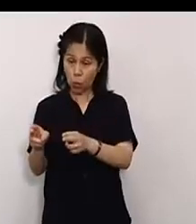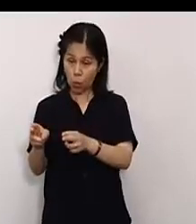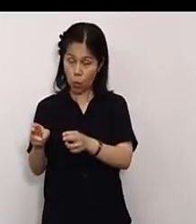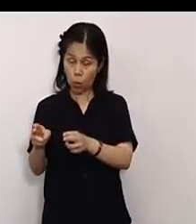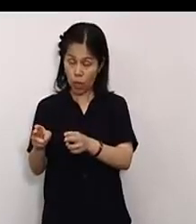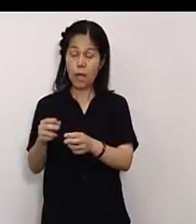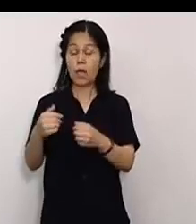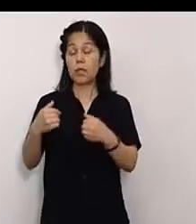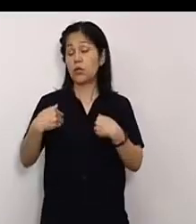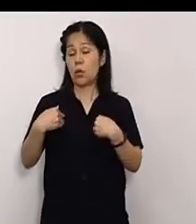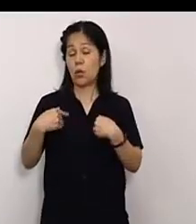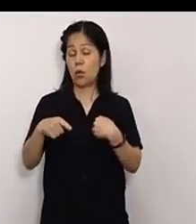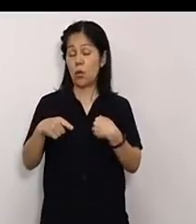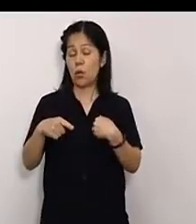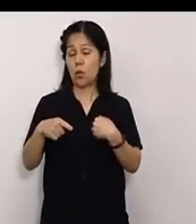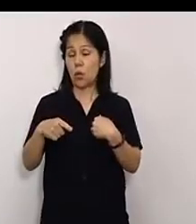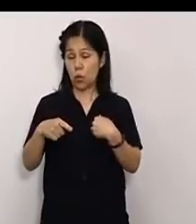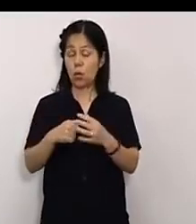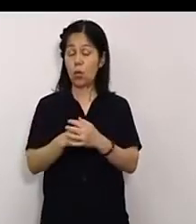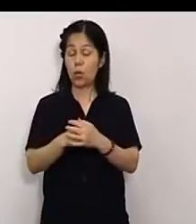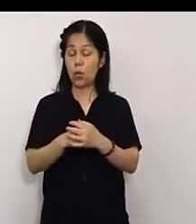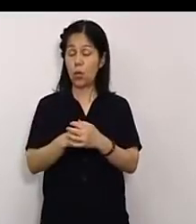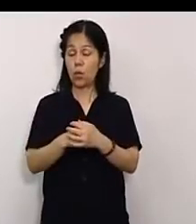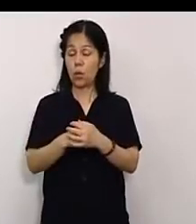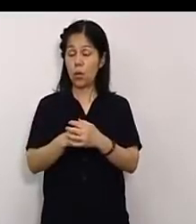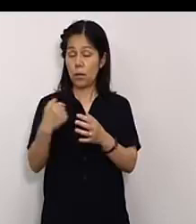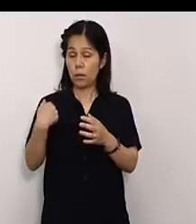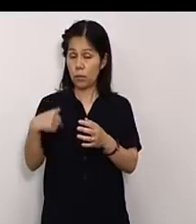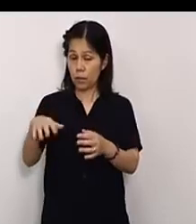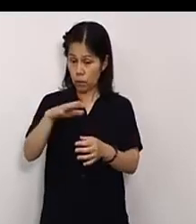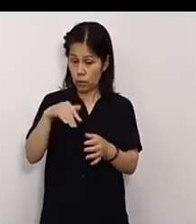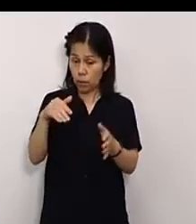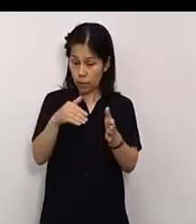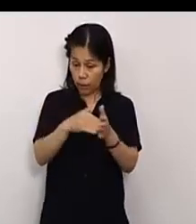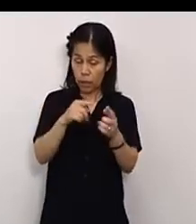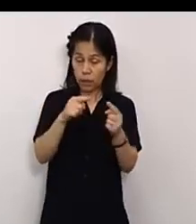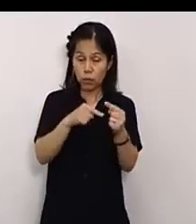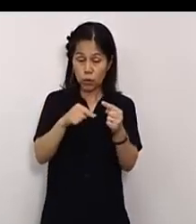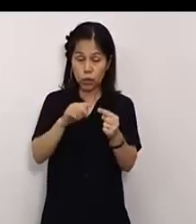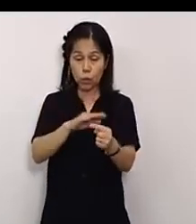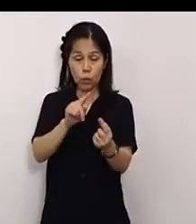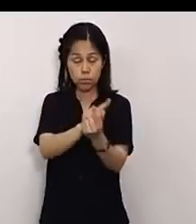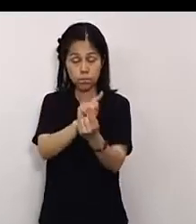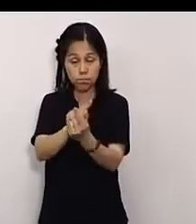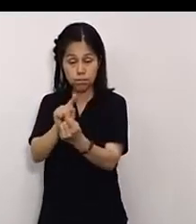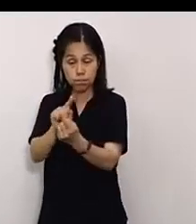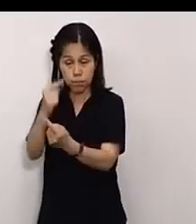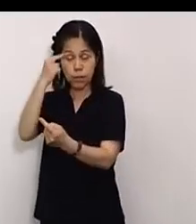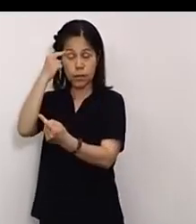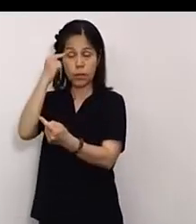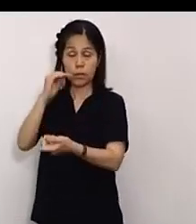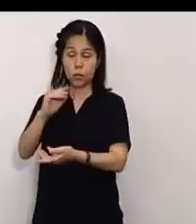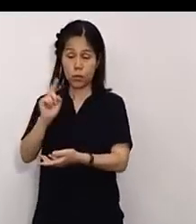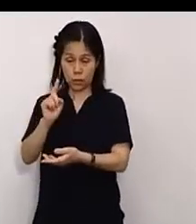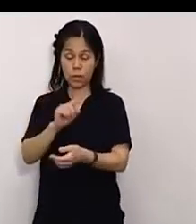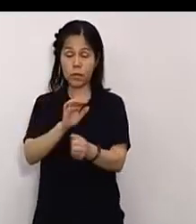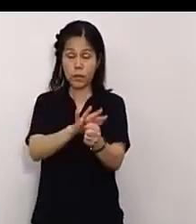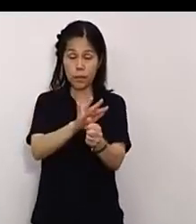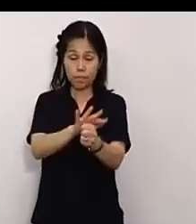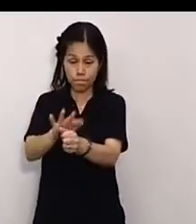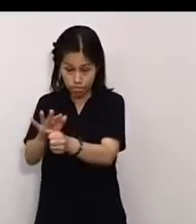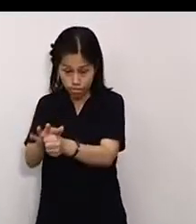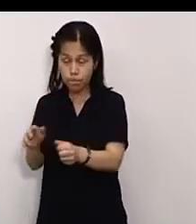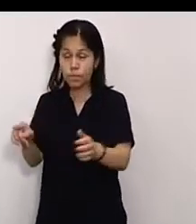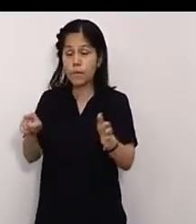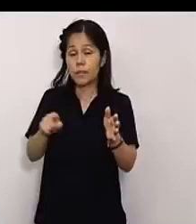ますので、そうすると私たち今までこう、一人一人の子どもたちを見てもうあのいろいろ支援してきたんですね。そ